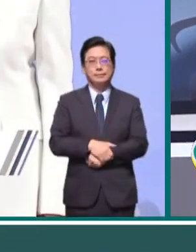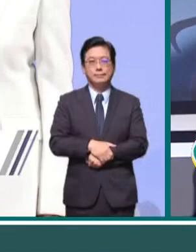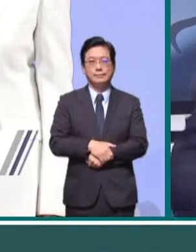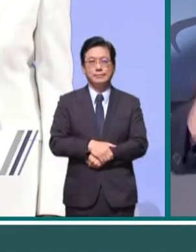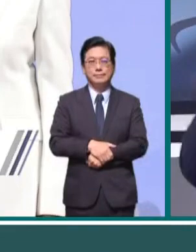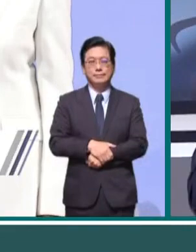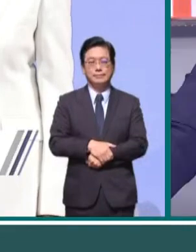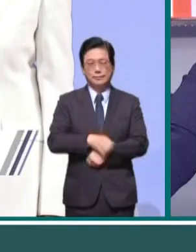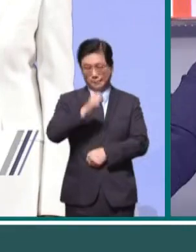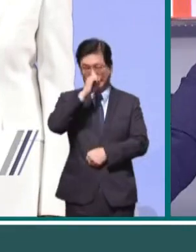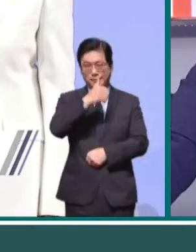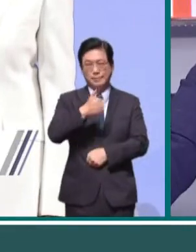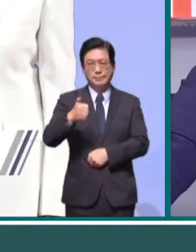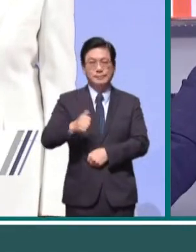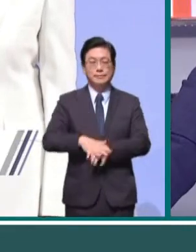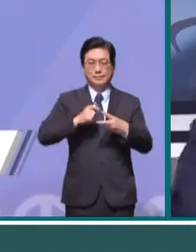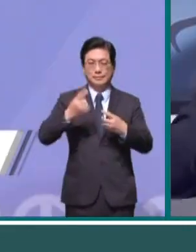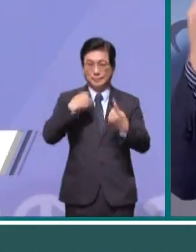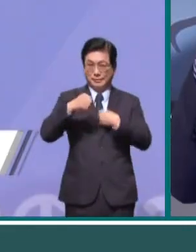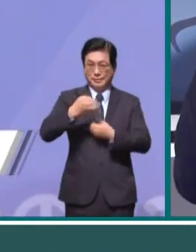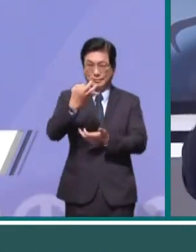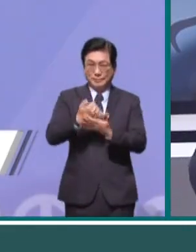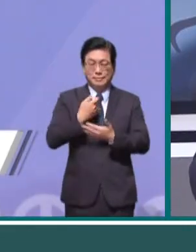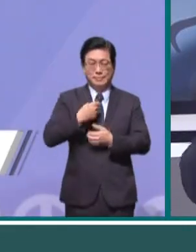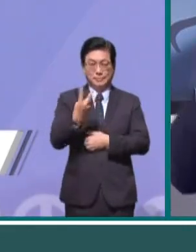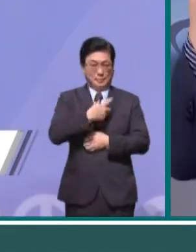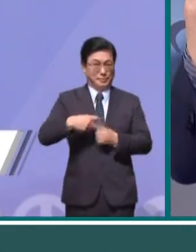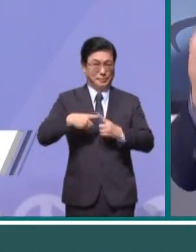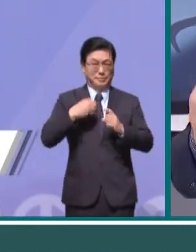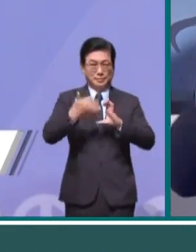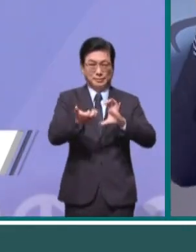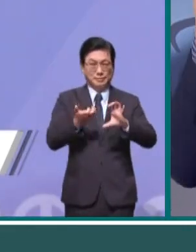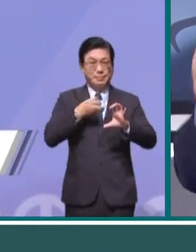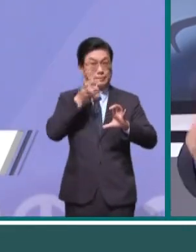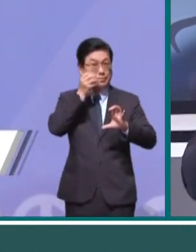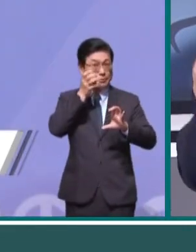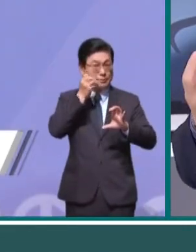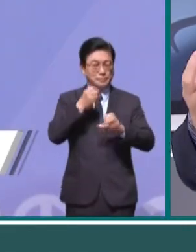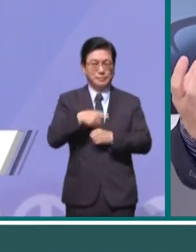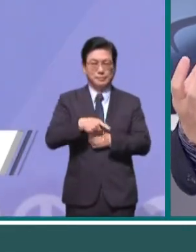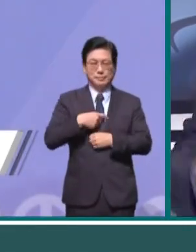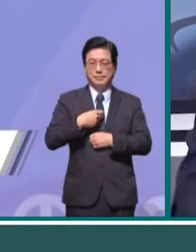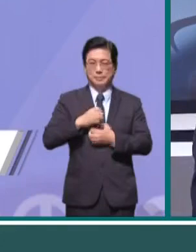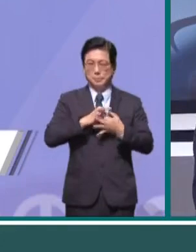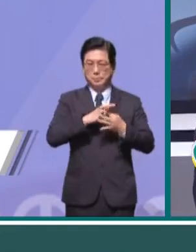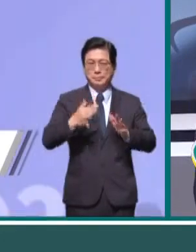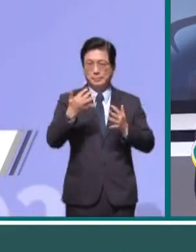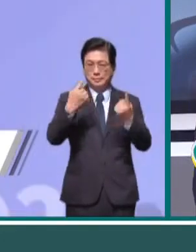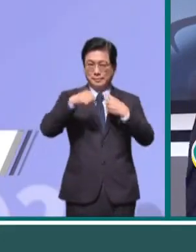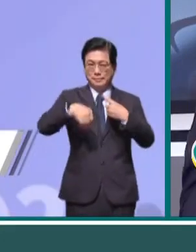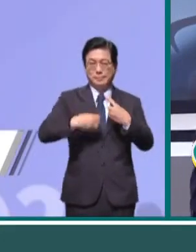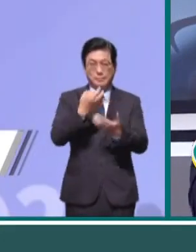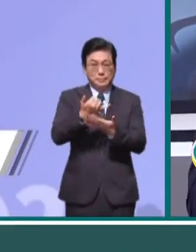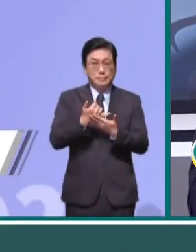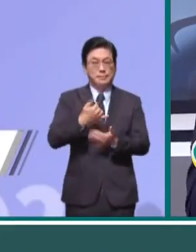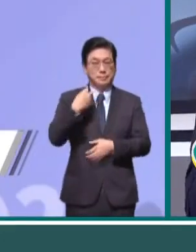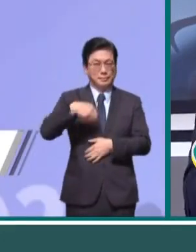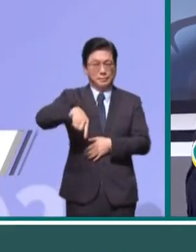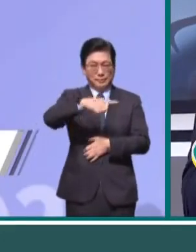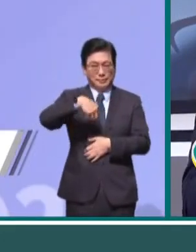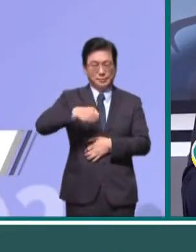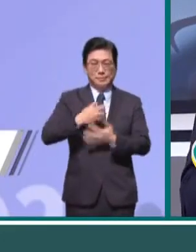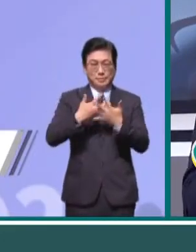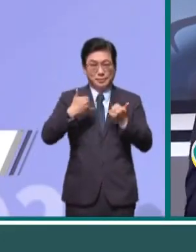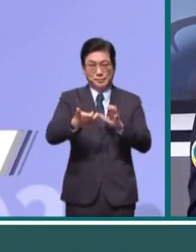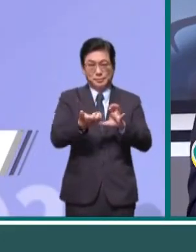进嘴亚加这边美油啊，那种郎中哦，几条加了以后，有病治病，无病无病连身体安尼哦。就矽谷律师，